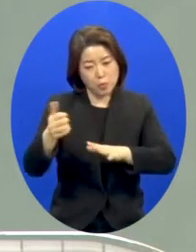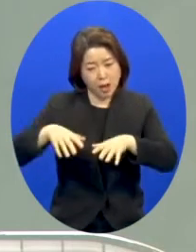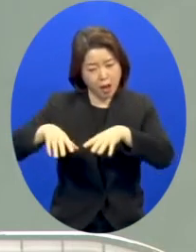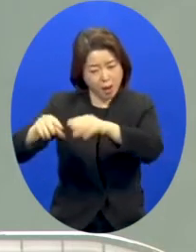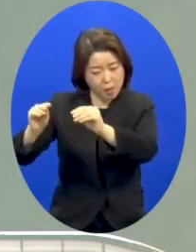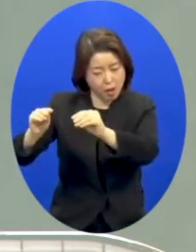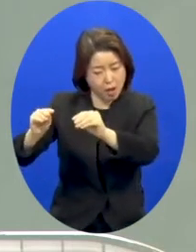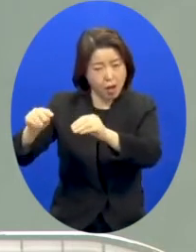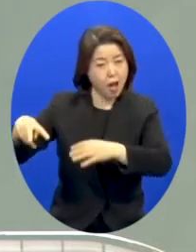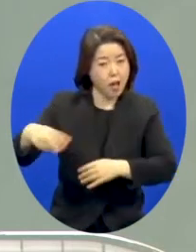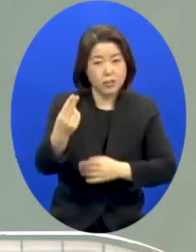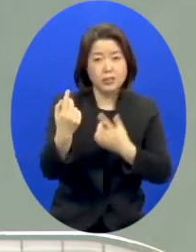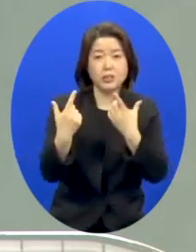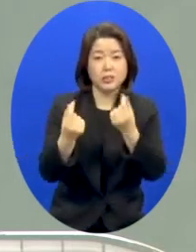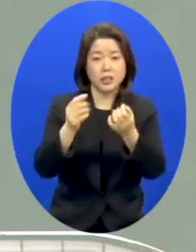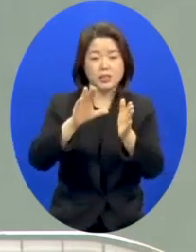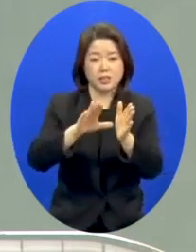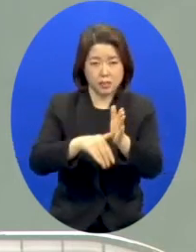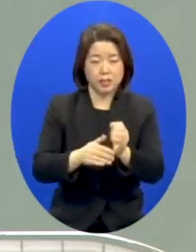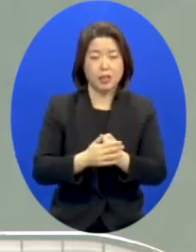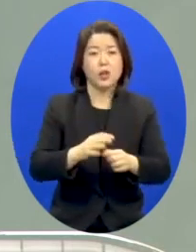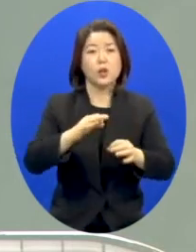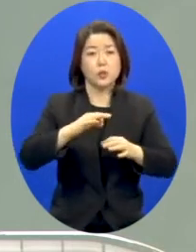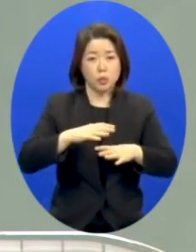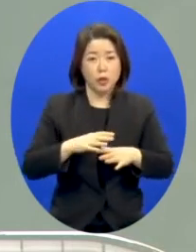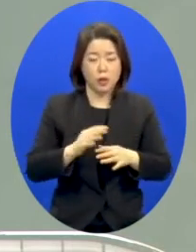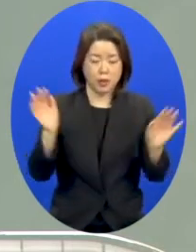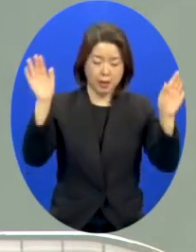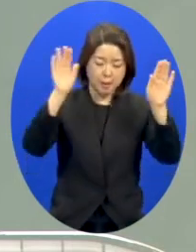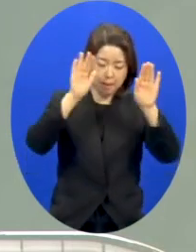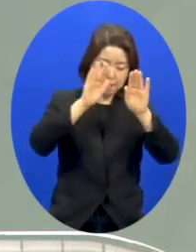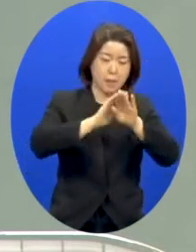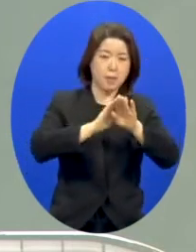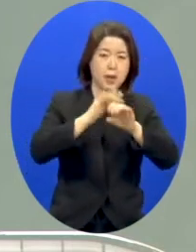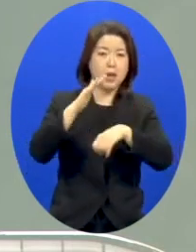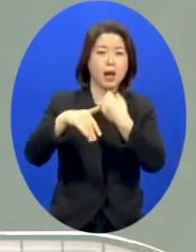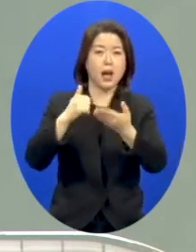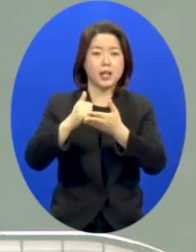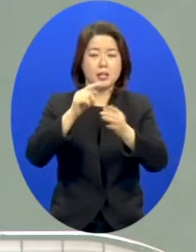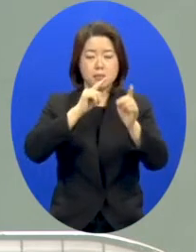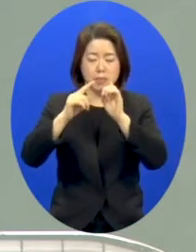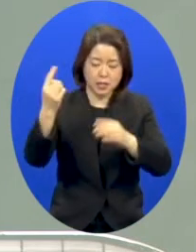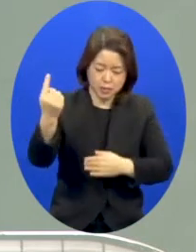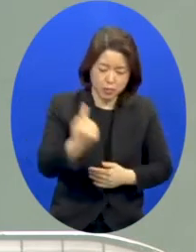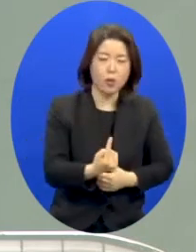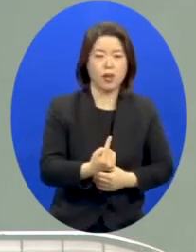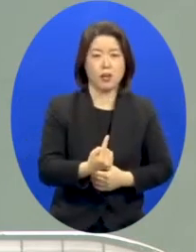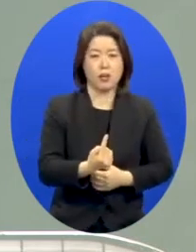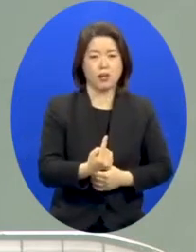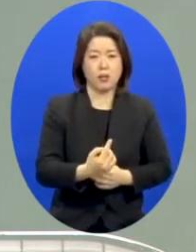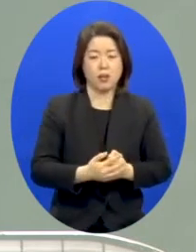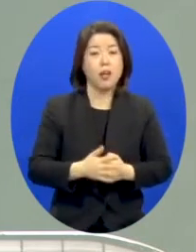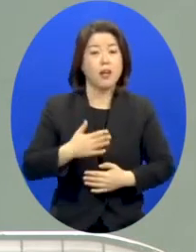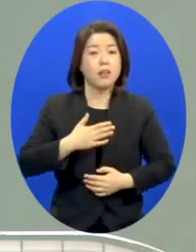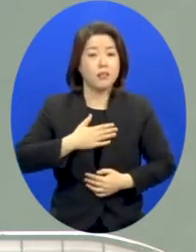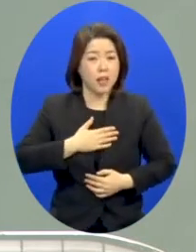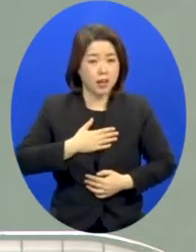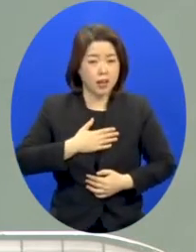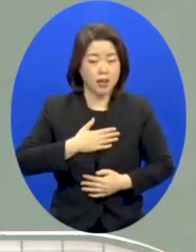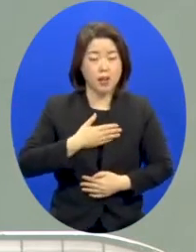정말 놀랍게도 밤에 하나님께서 말씀으로 이 맛있다는거 내가